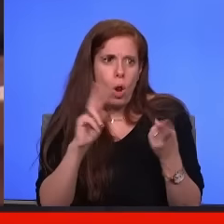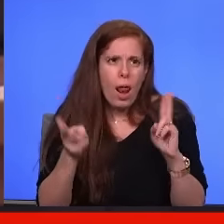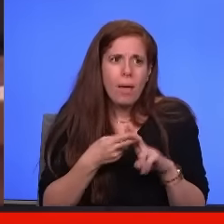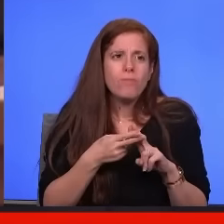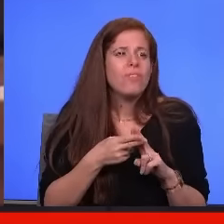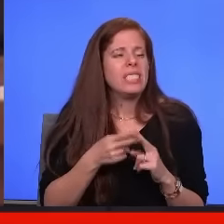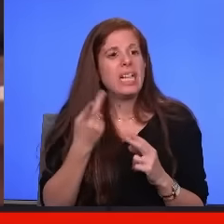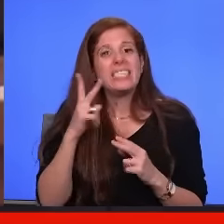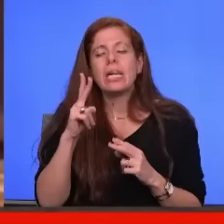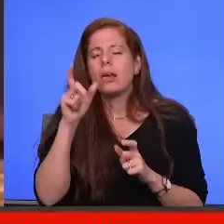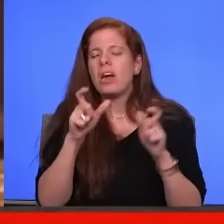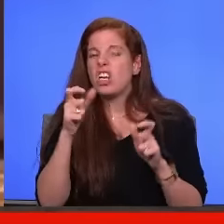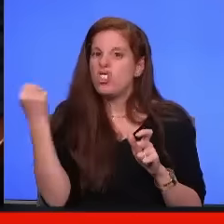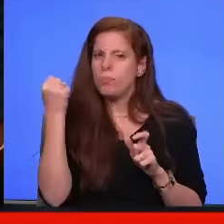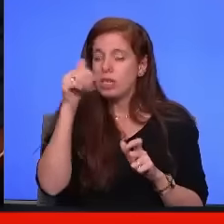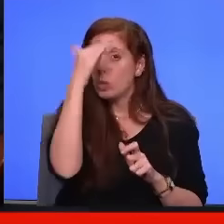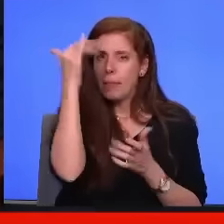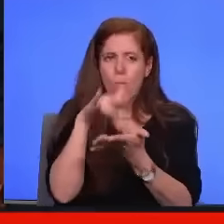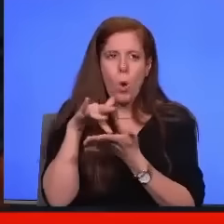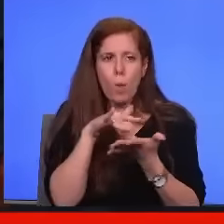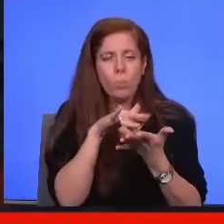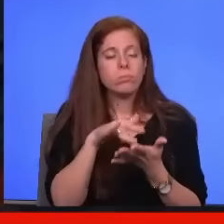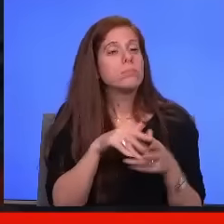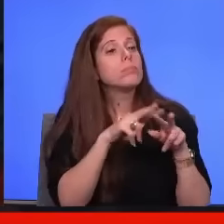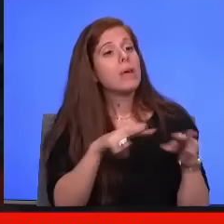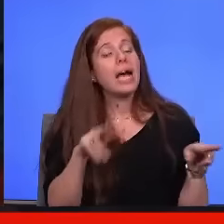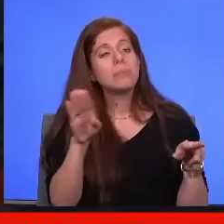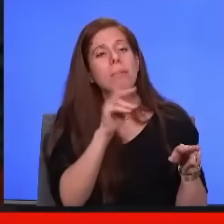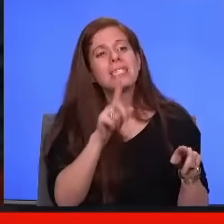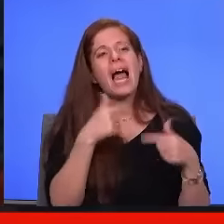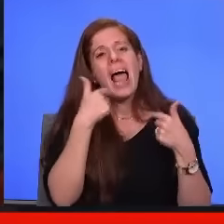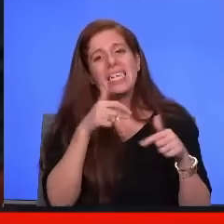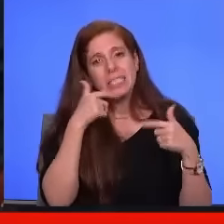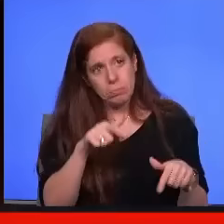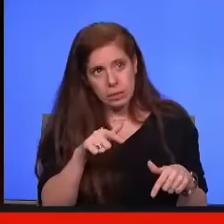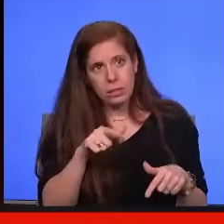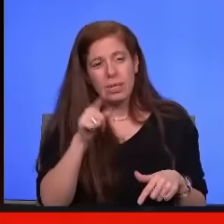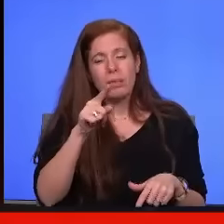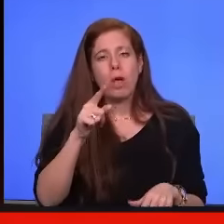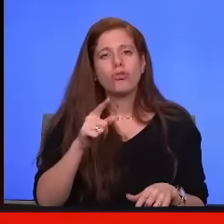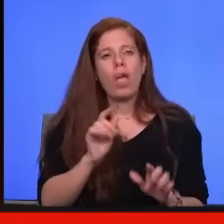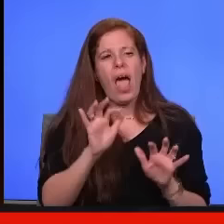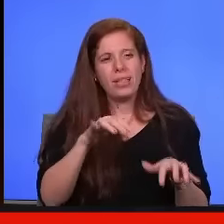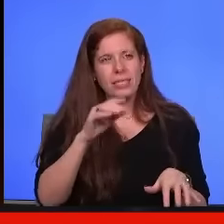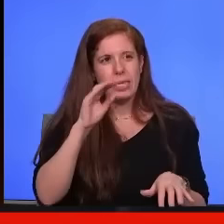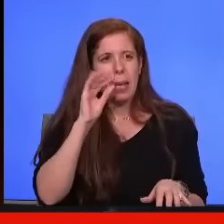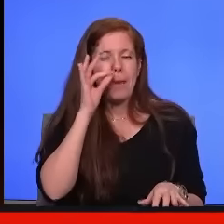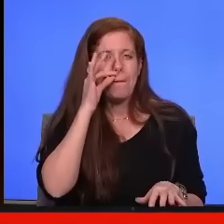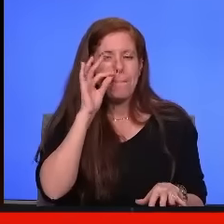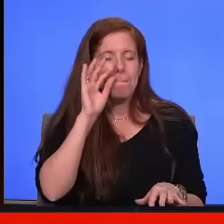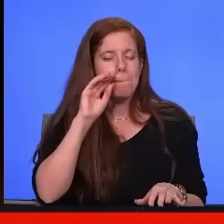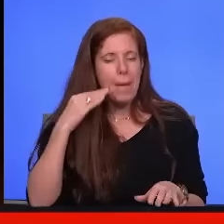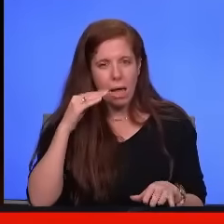embolden extremists everywhere. בארץ, נתניהו היה צריך להסביר את הדברים האלה של הנשיא ביידן. There are a number of types